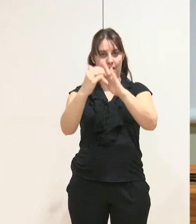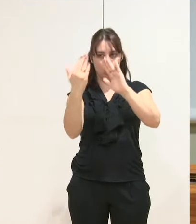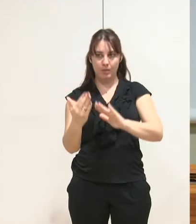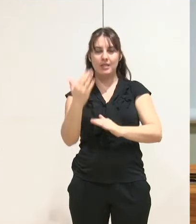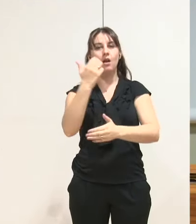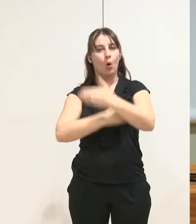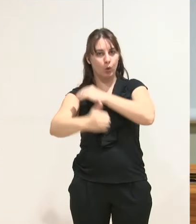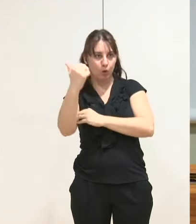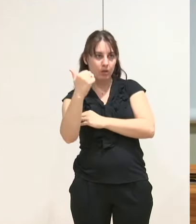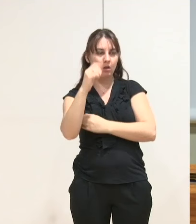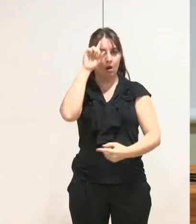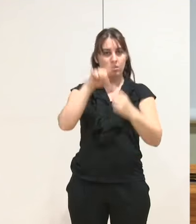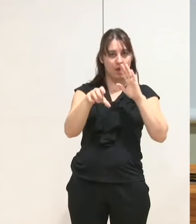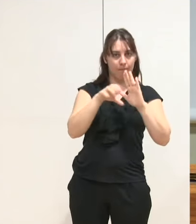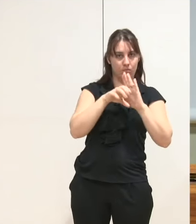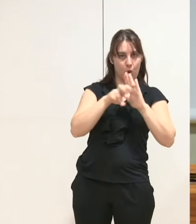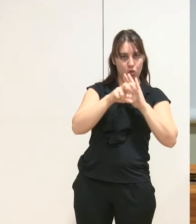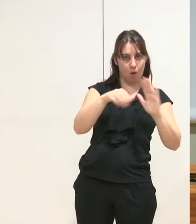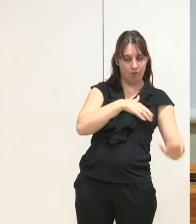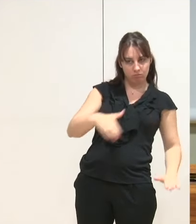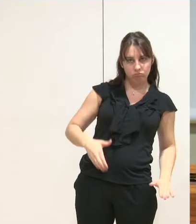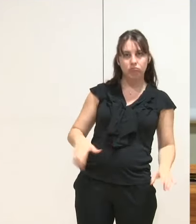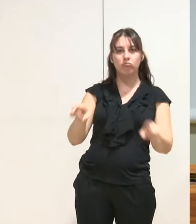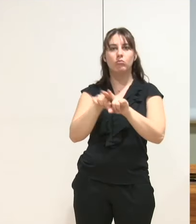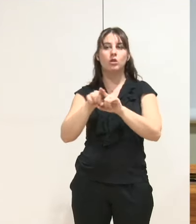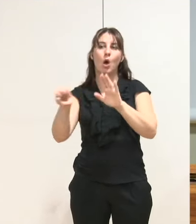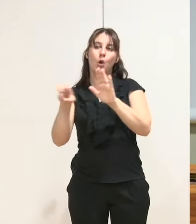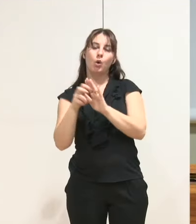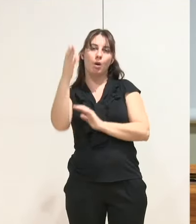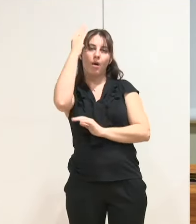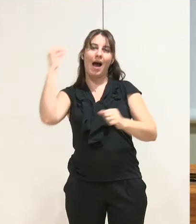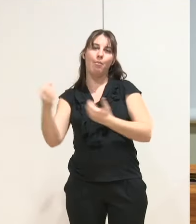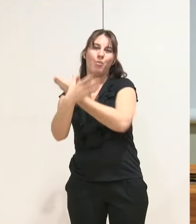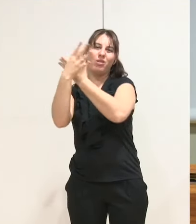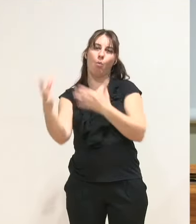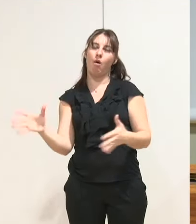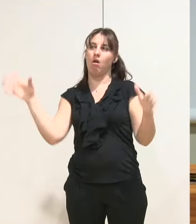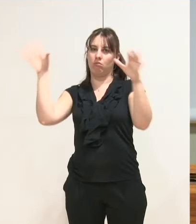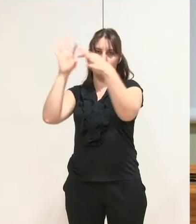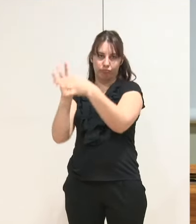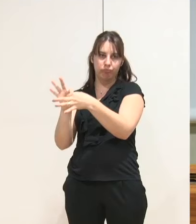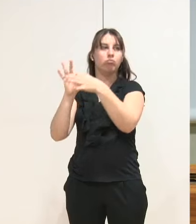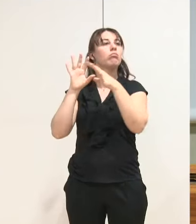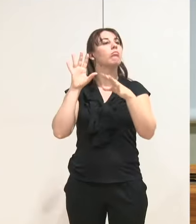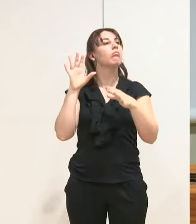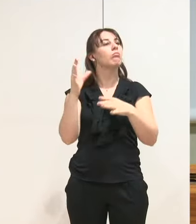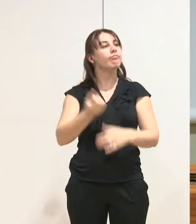porte à la fois sur la ville de Grenoble mais également sur Grenoble Alpe métropole y a-t-il des interventions ou des questions ou